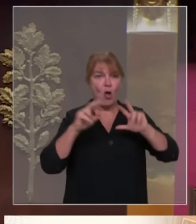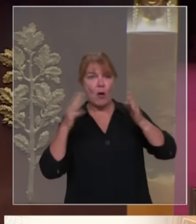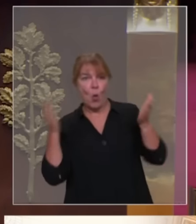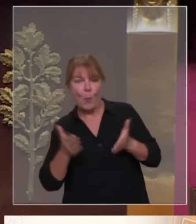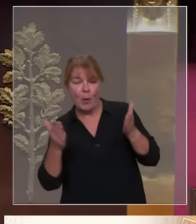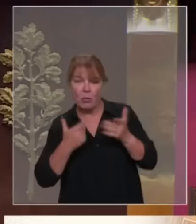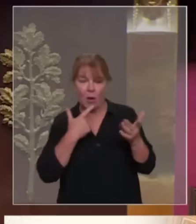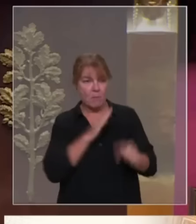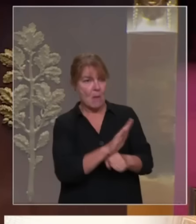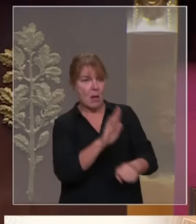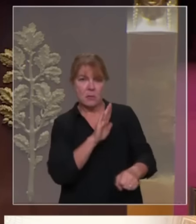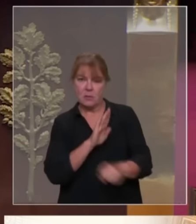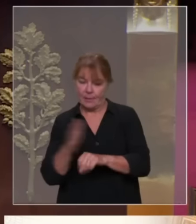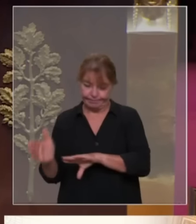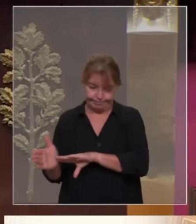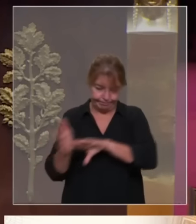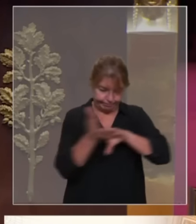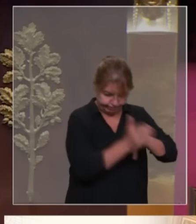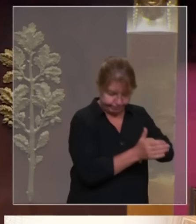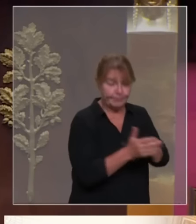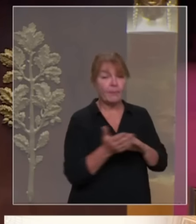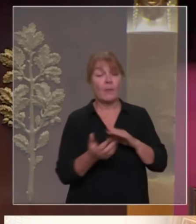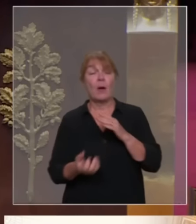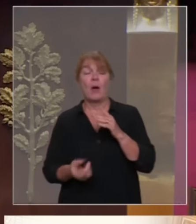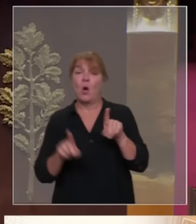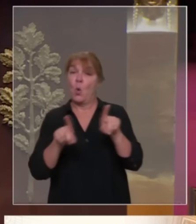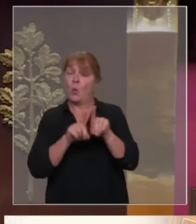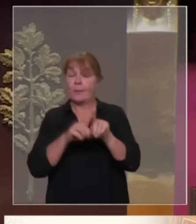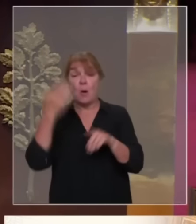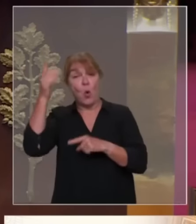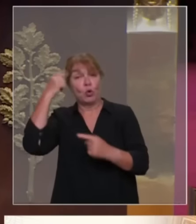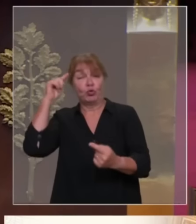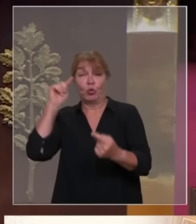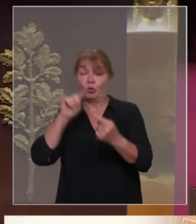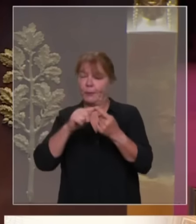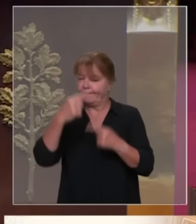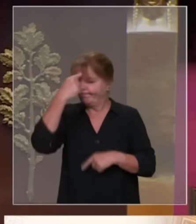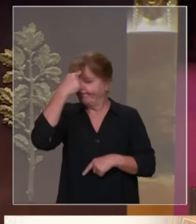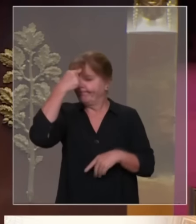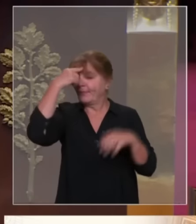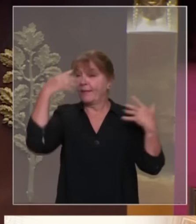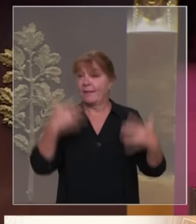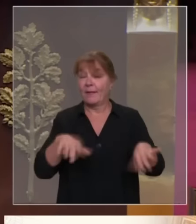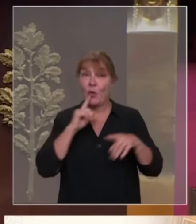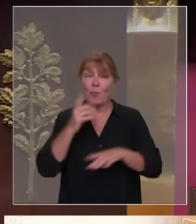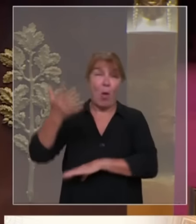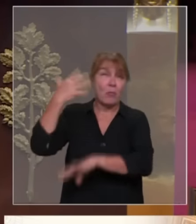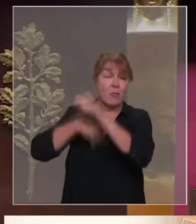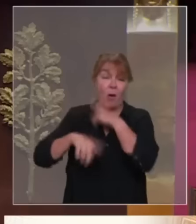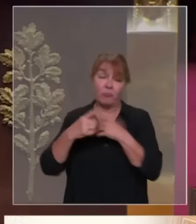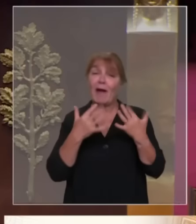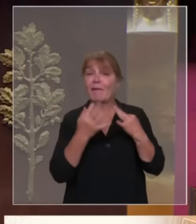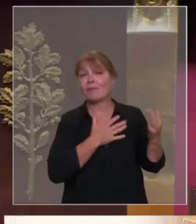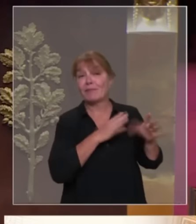Je voudrais dire un mot d'un autre sujet qui me tient à cœur depuis très longtemps et aussi pour des raisons